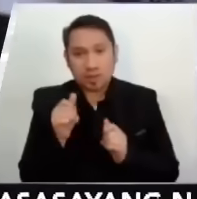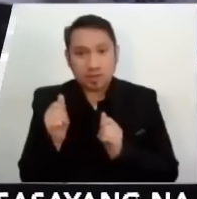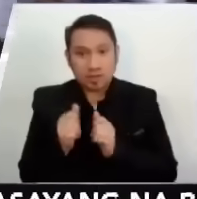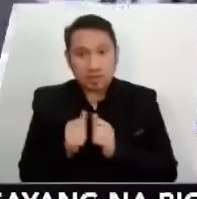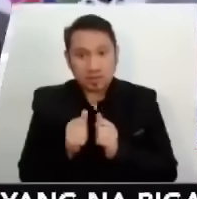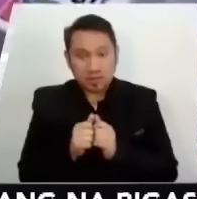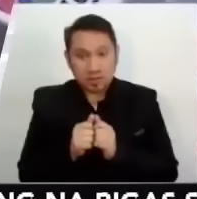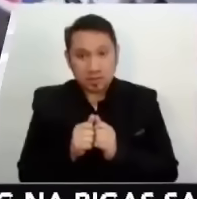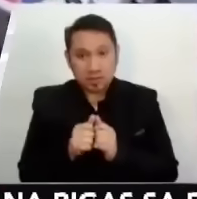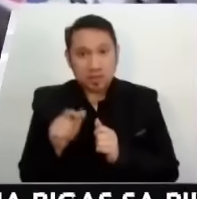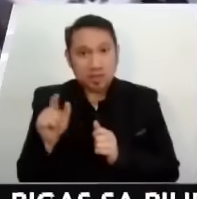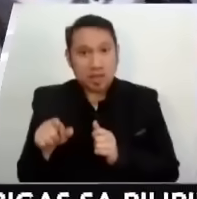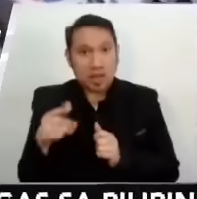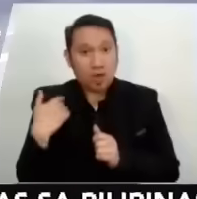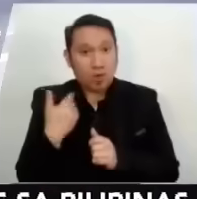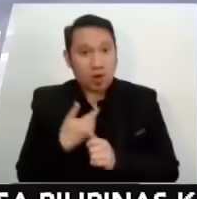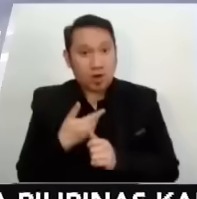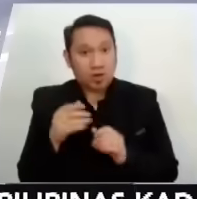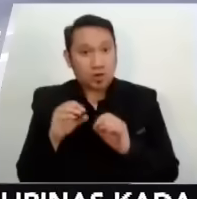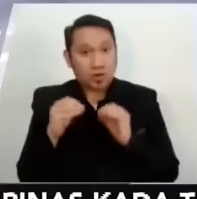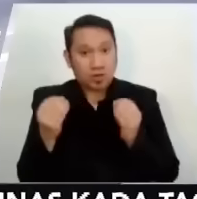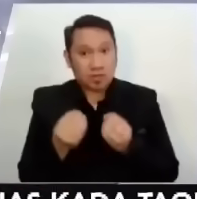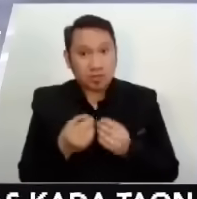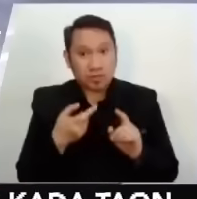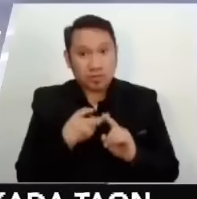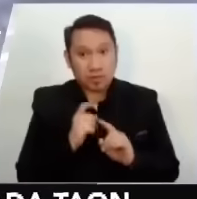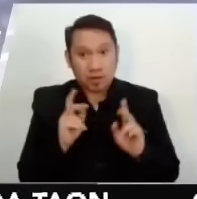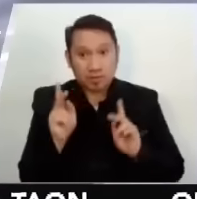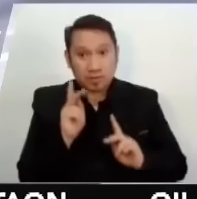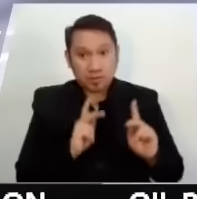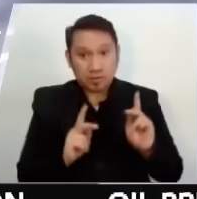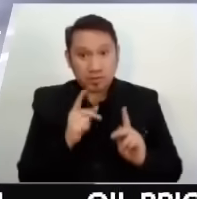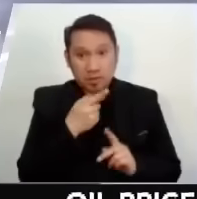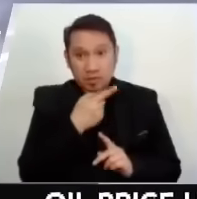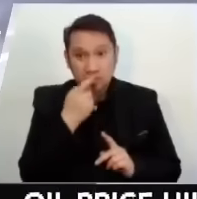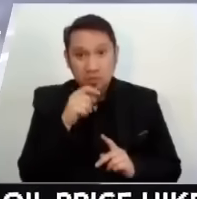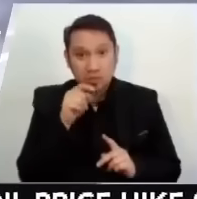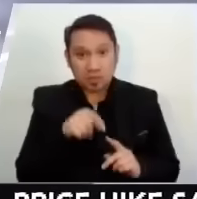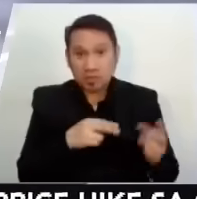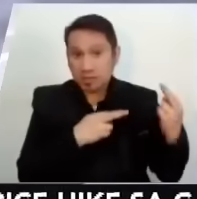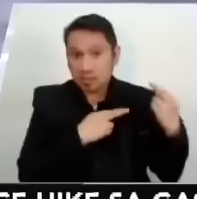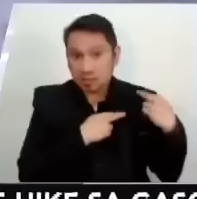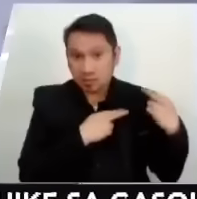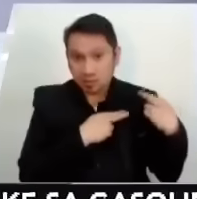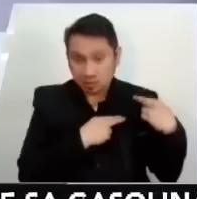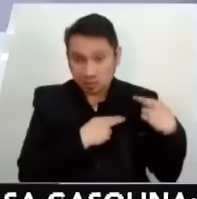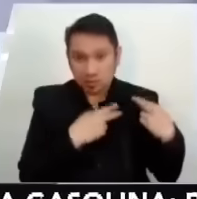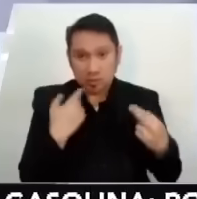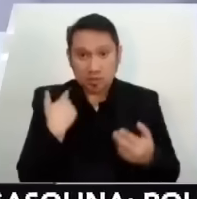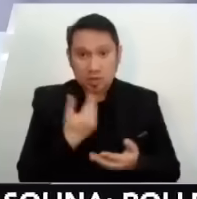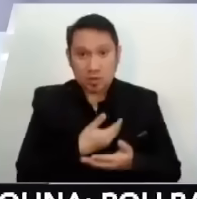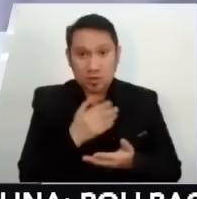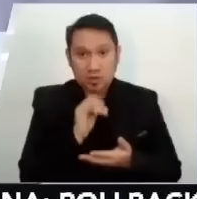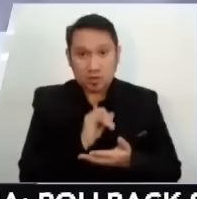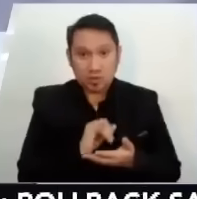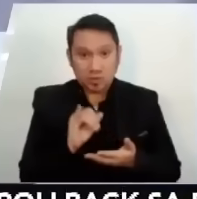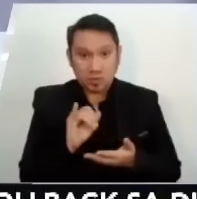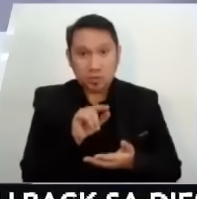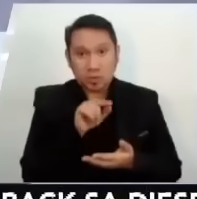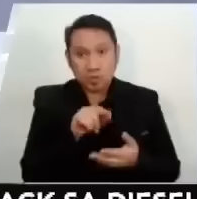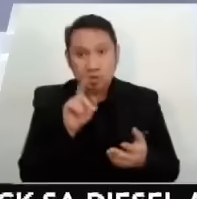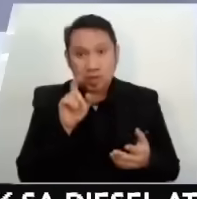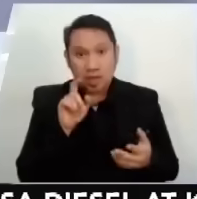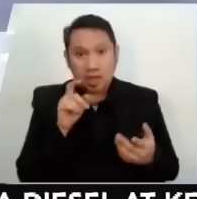leaders ay sa taong bayan. Ito ay responsibilidad ng ating pong institusyon. They have to give